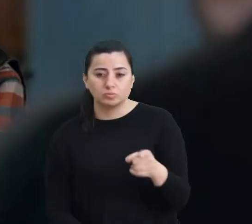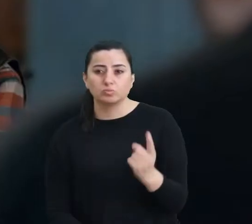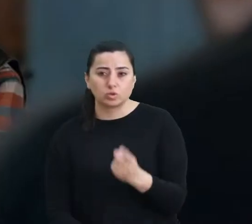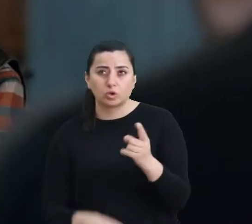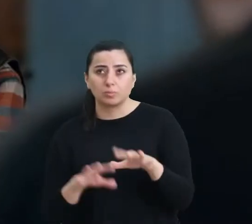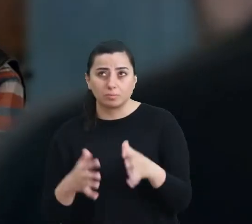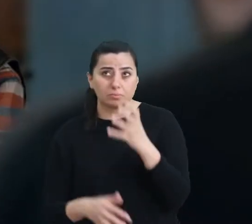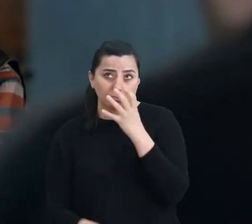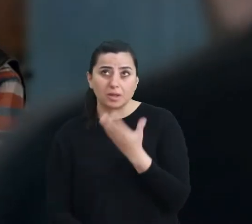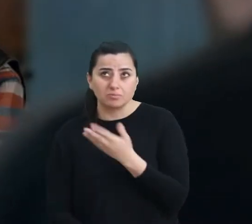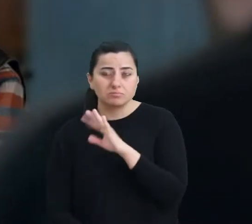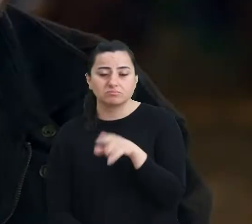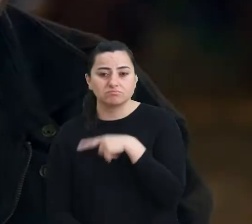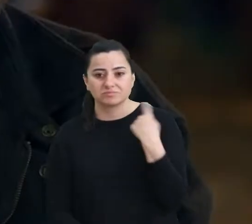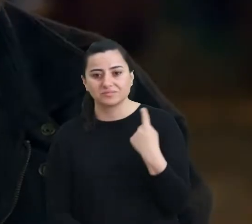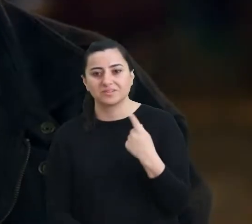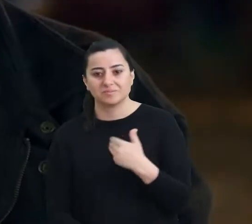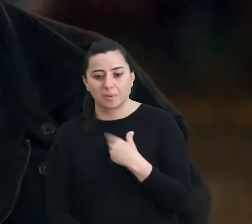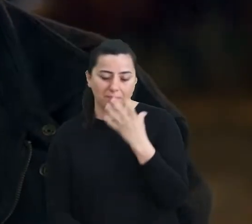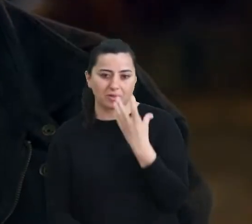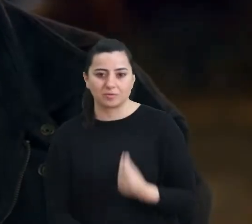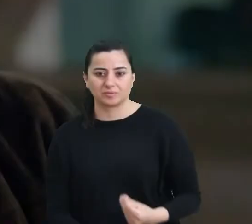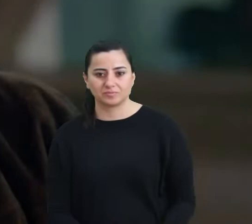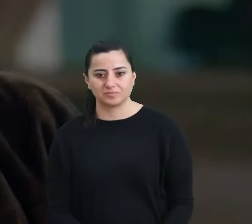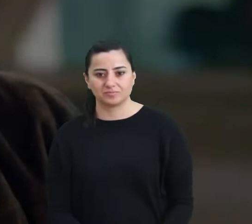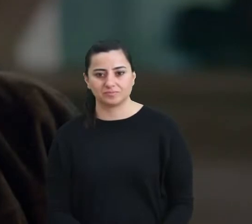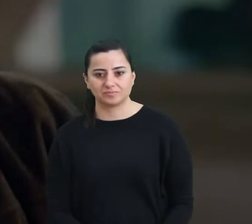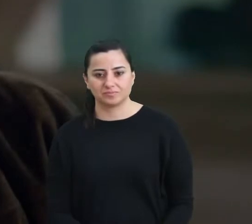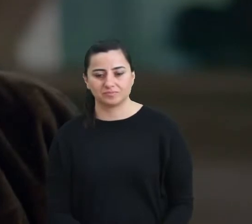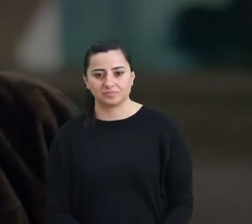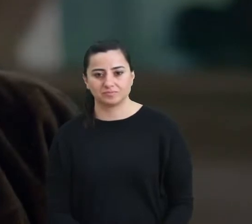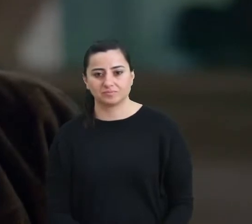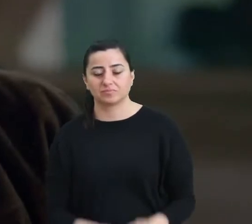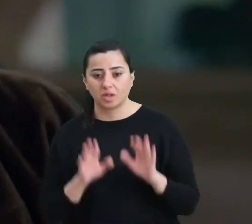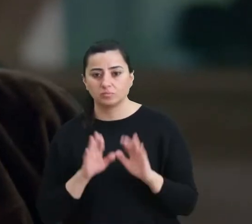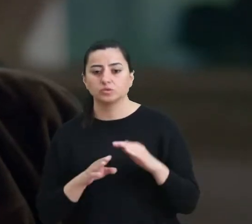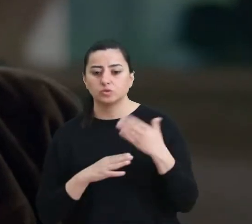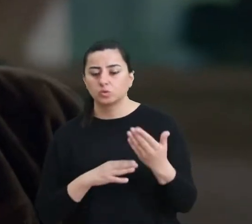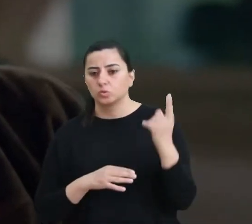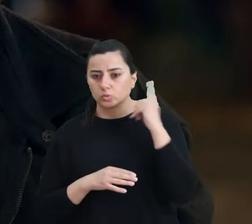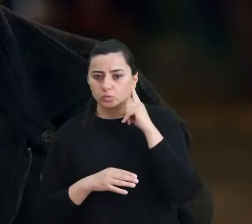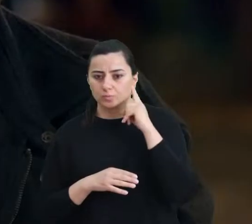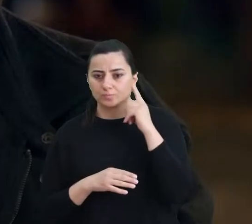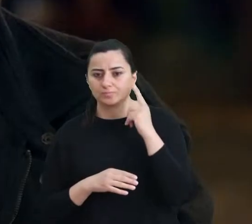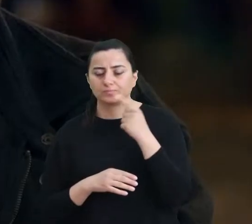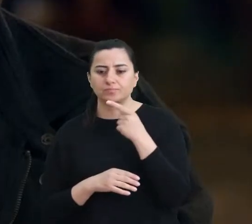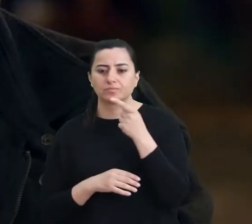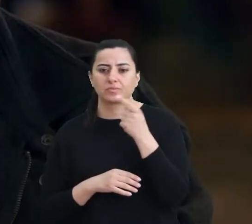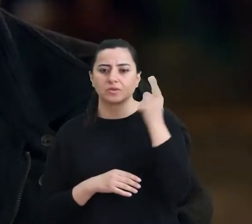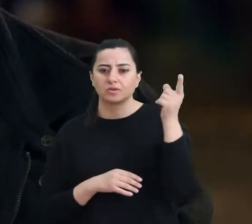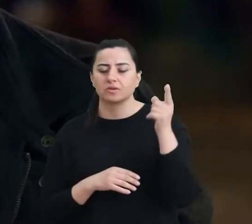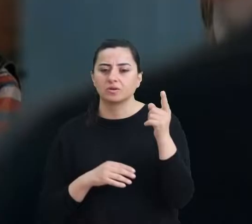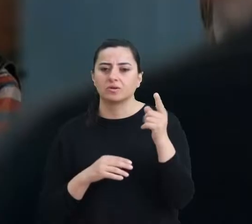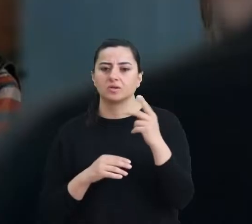motor bozulsun diye bekler mi? Ben bekledim işte. Ama sonra duydum ki